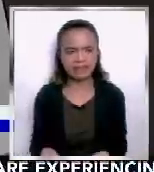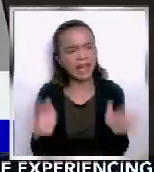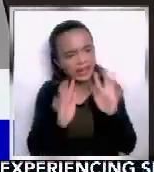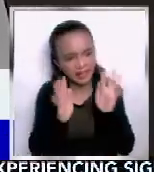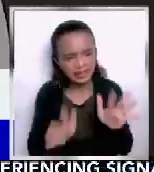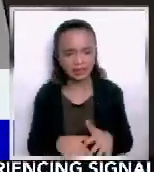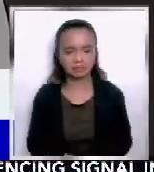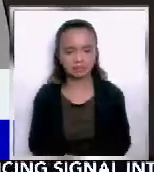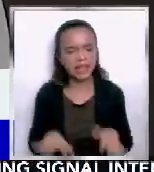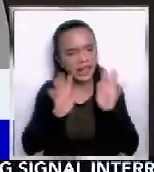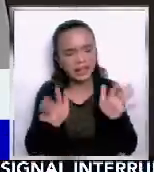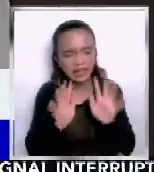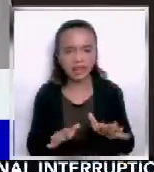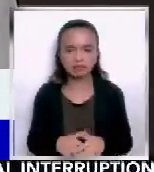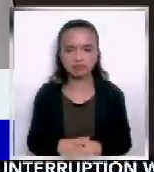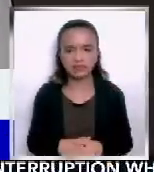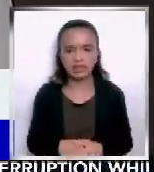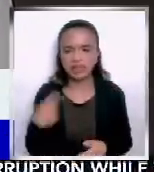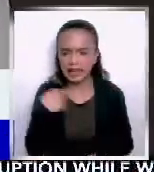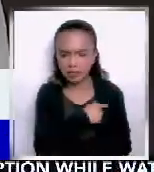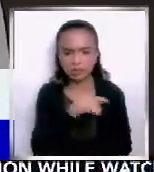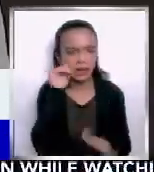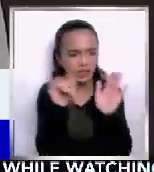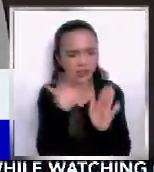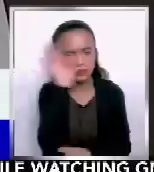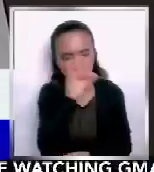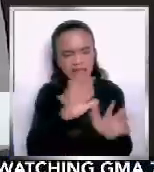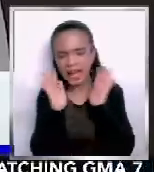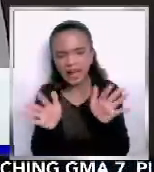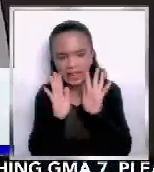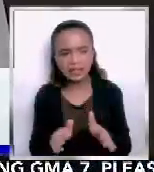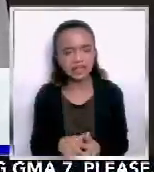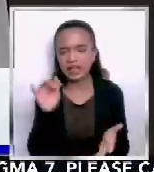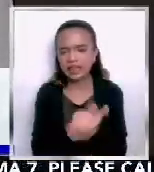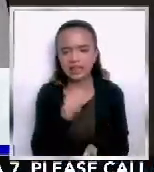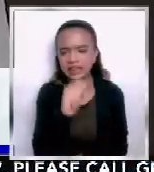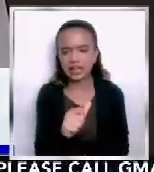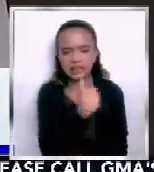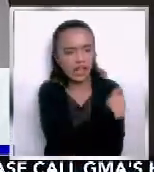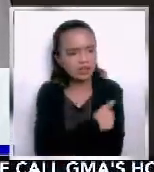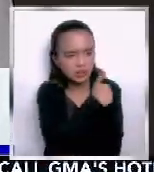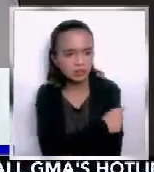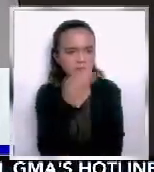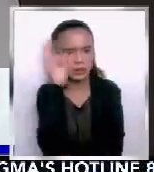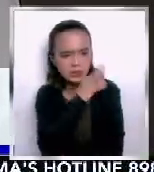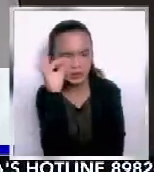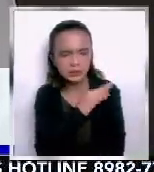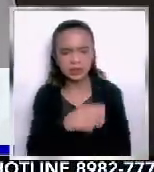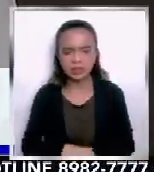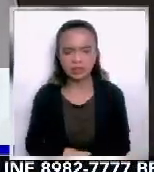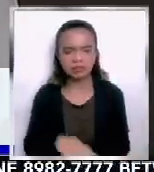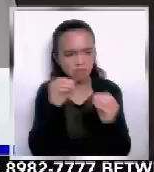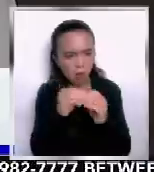Nakakahiya. Bilang Pilipino, nakakahiya. Hindi ugali ng Pilipino hiyain at pahiyain